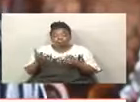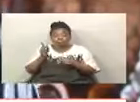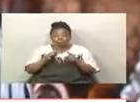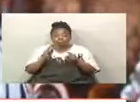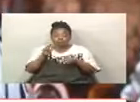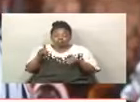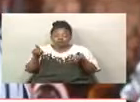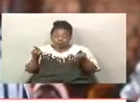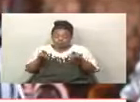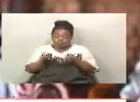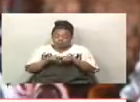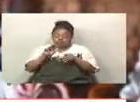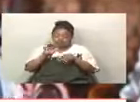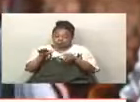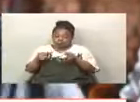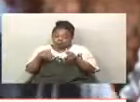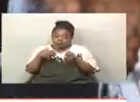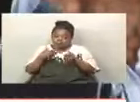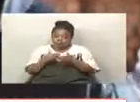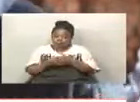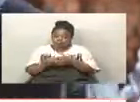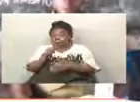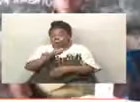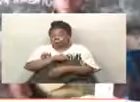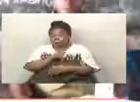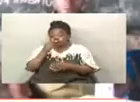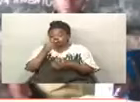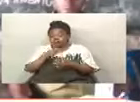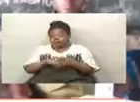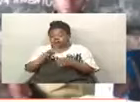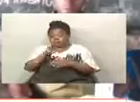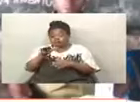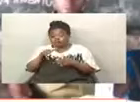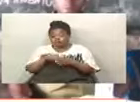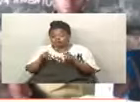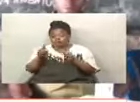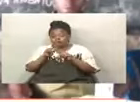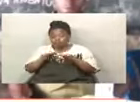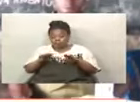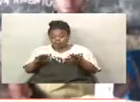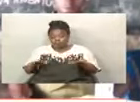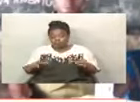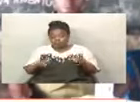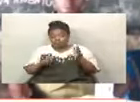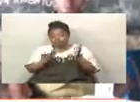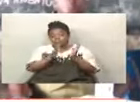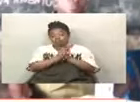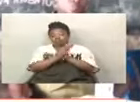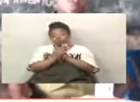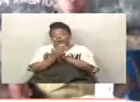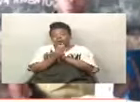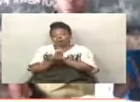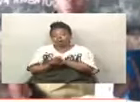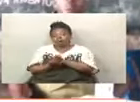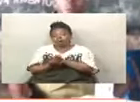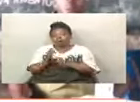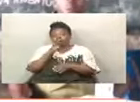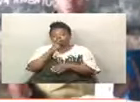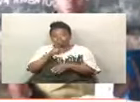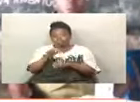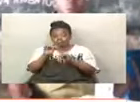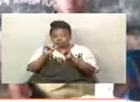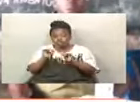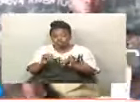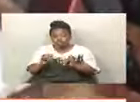bennyini ffenna kubeera ani nannyini nti abantu bonna abali ku ttaka erikukwasiddwa kitange yabaleeta ku